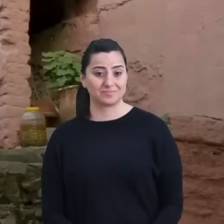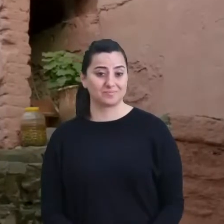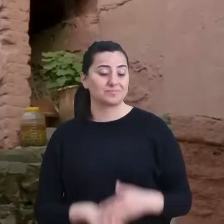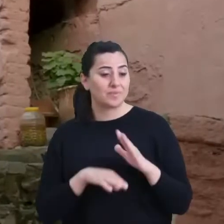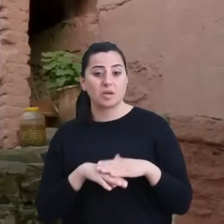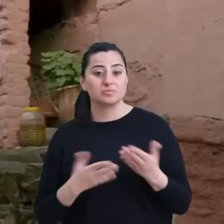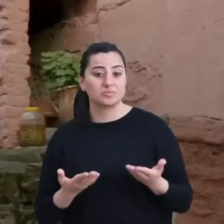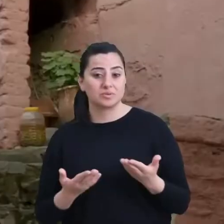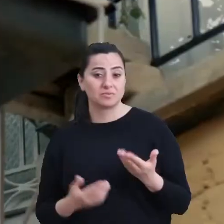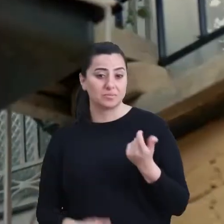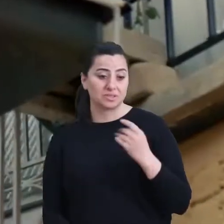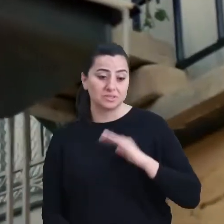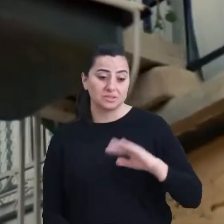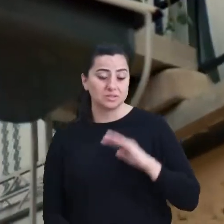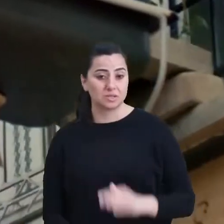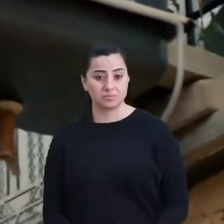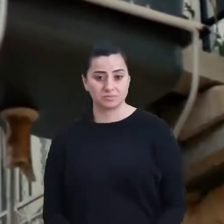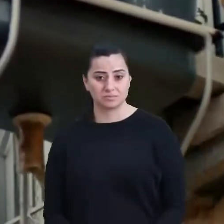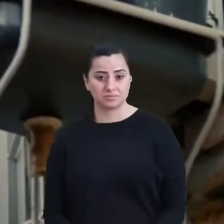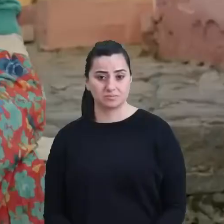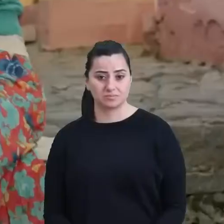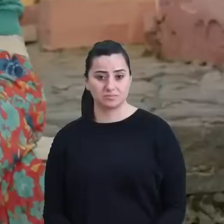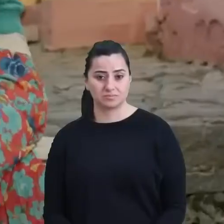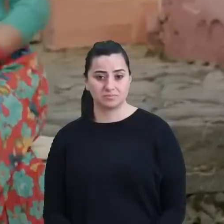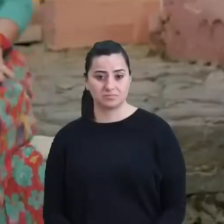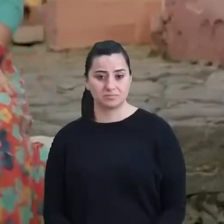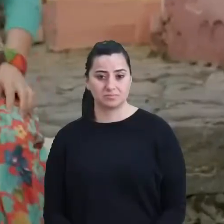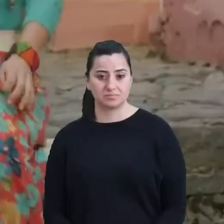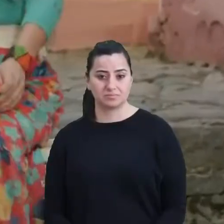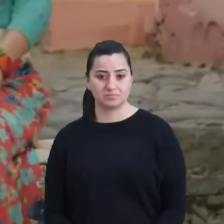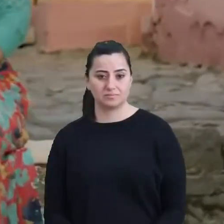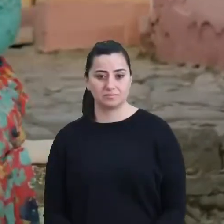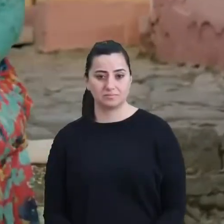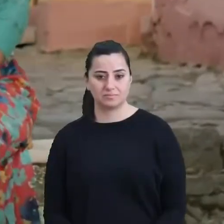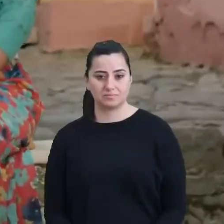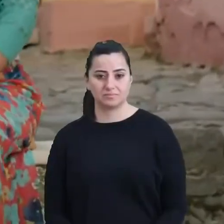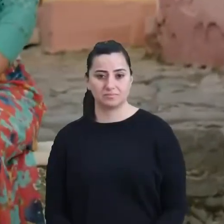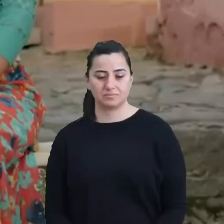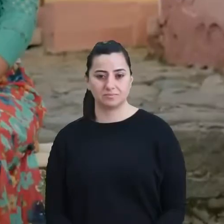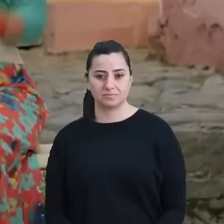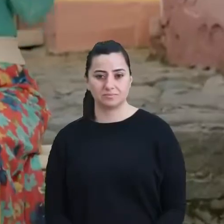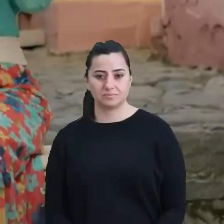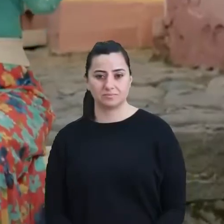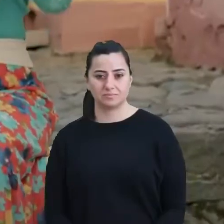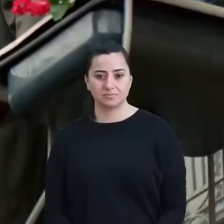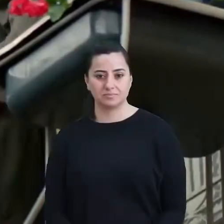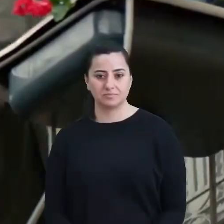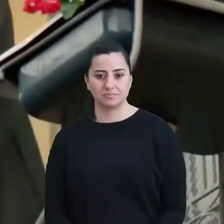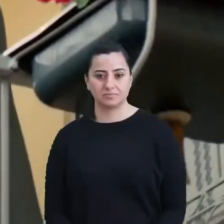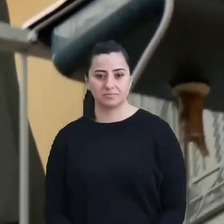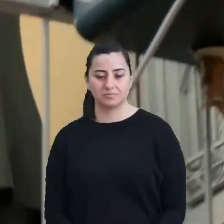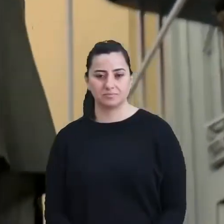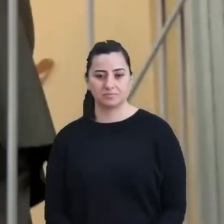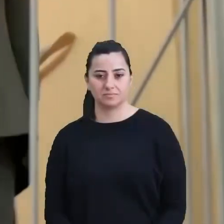Ne yapacaksın? Biraz daha sabredeceğiz gari. Rafet'in evden çıktığını görüp toparlandılar. Rafet asık